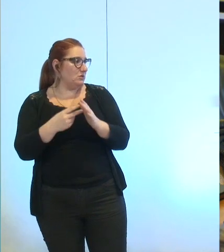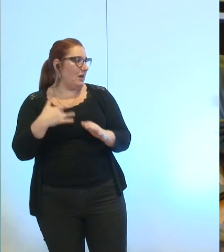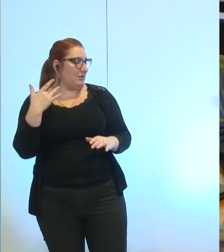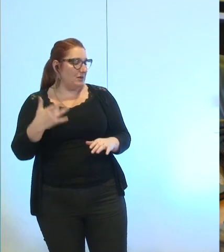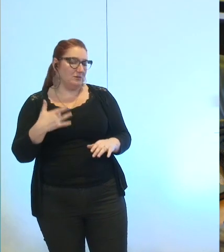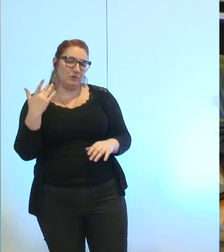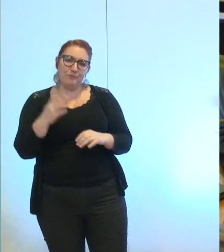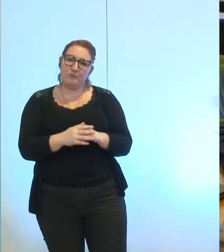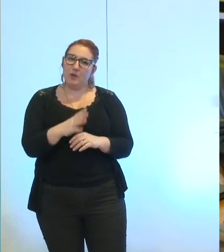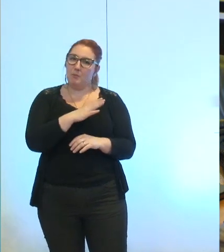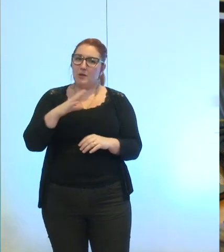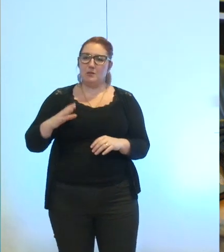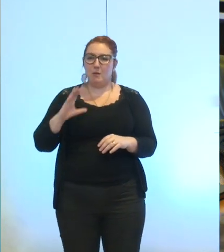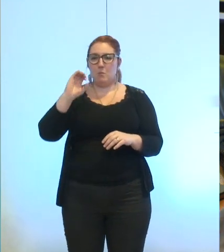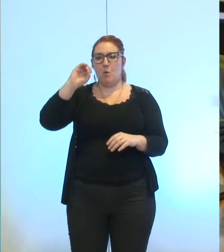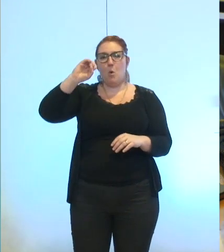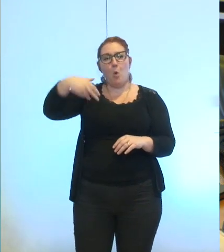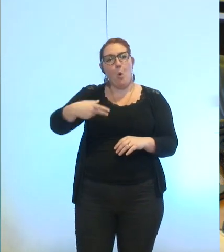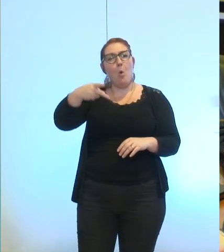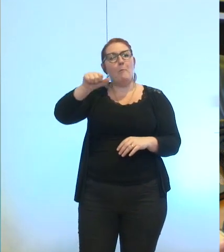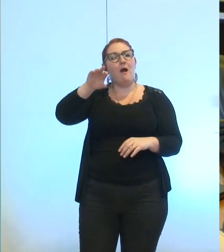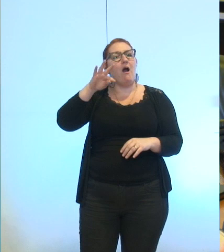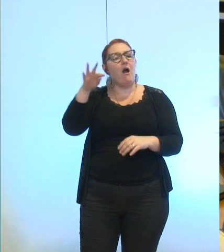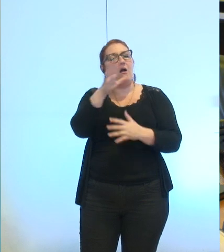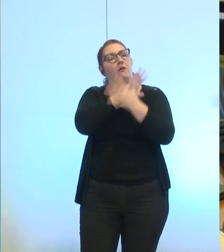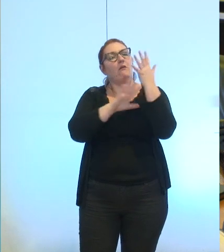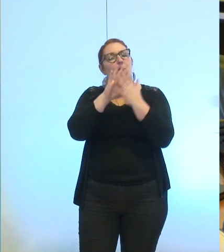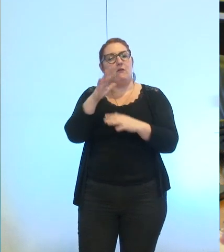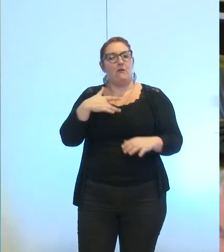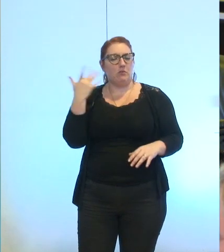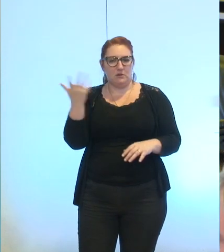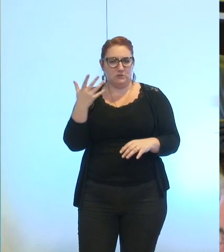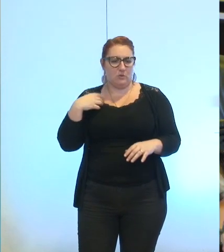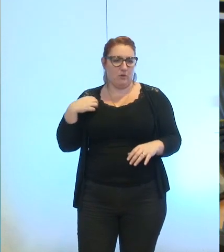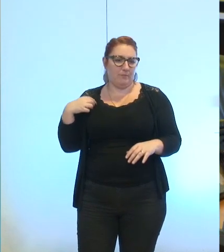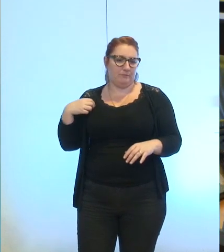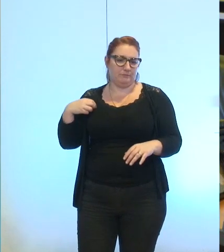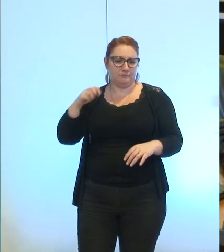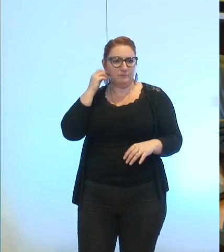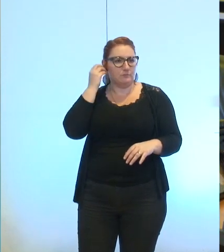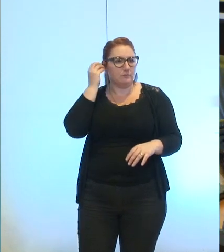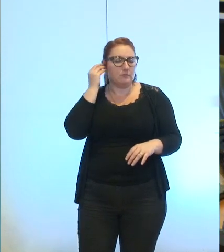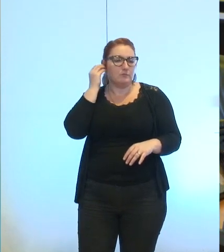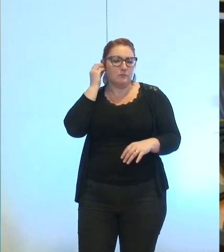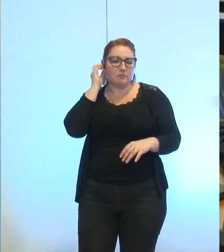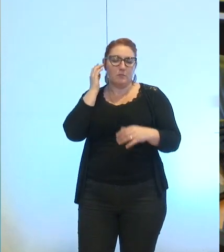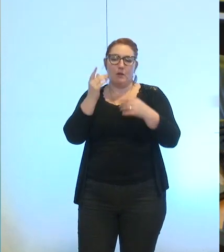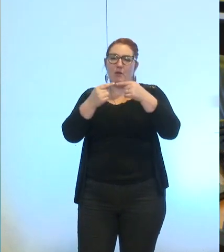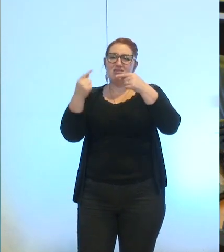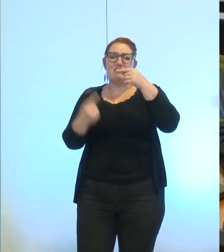Madame compara c'est au fond que elle revient sur les origines de la dette de